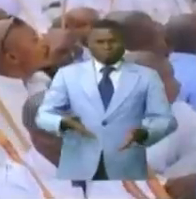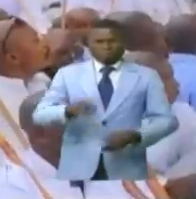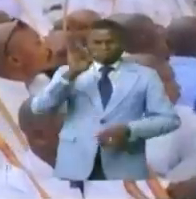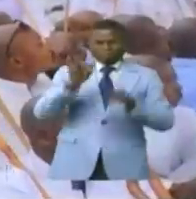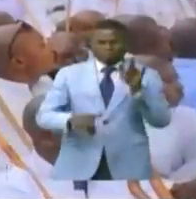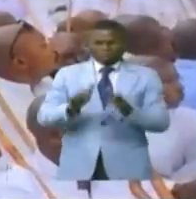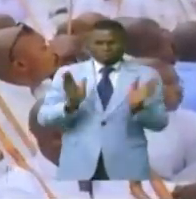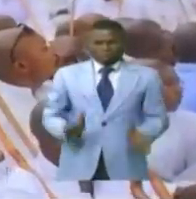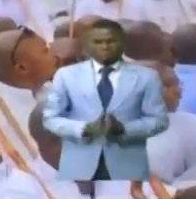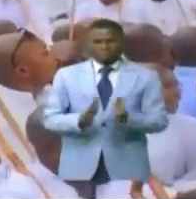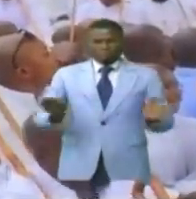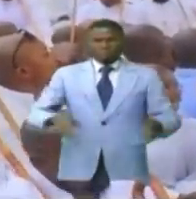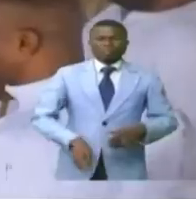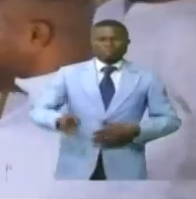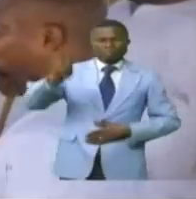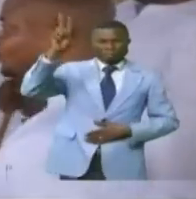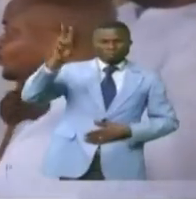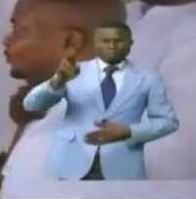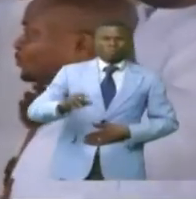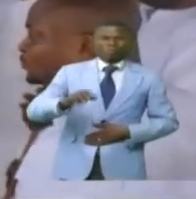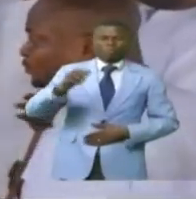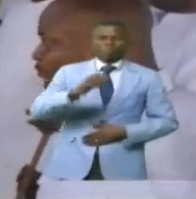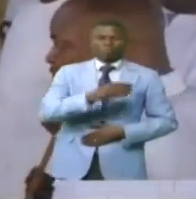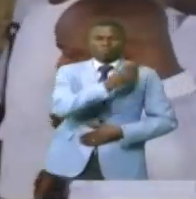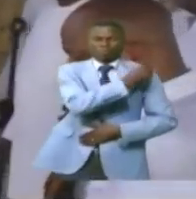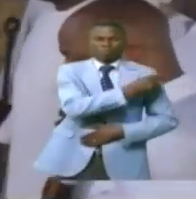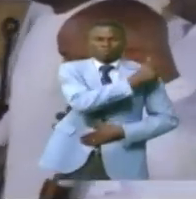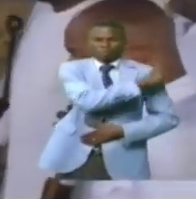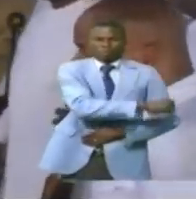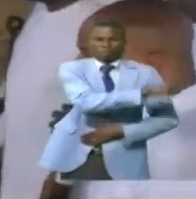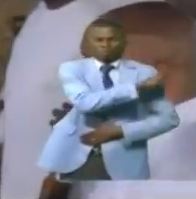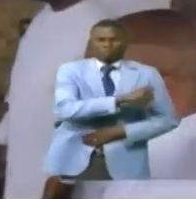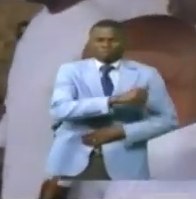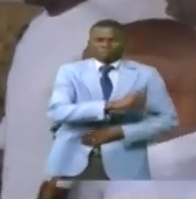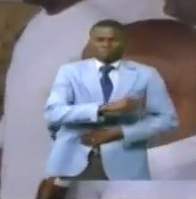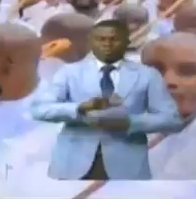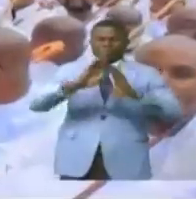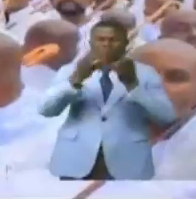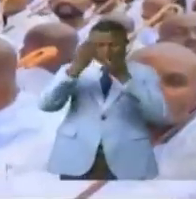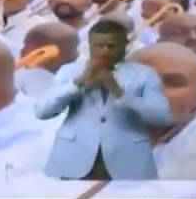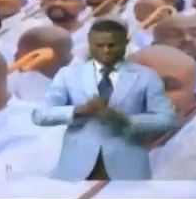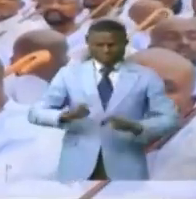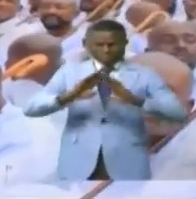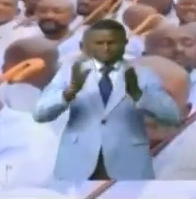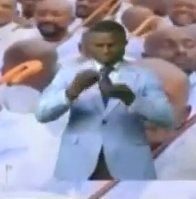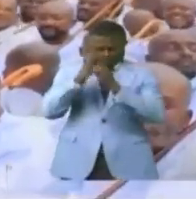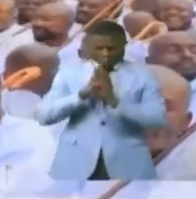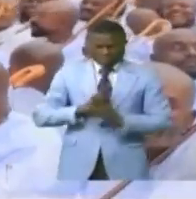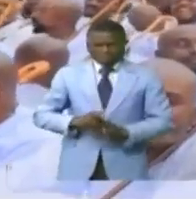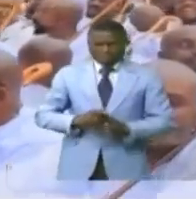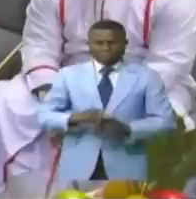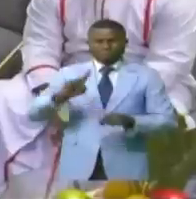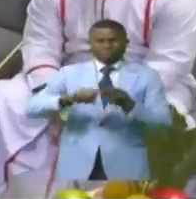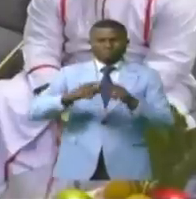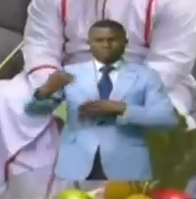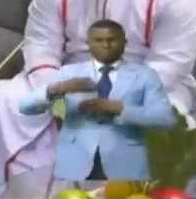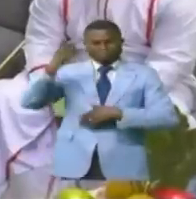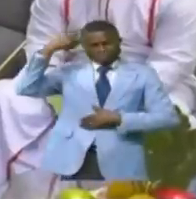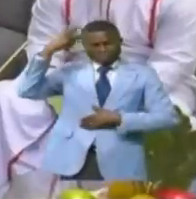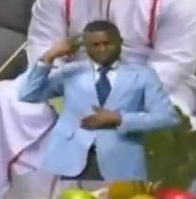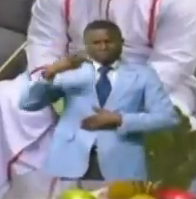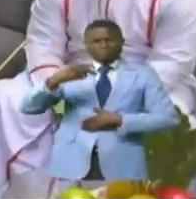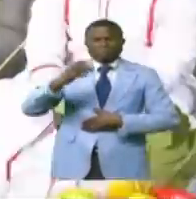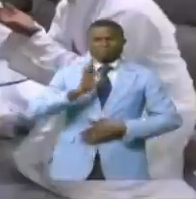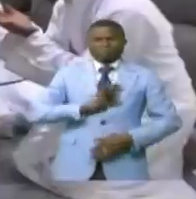secrétaire général de l'UDPS, Augustin Kabouya. À tout seigneur, tout honneur, ses proches collaborateurs politiques du chef de